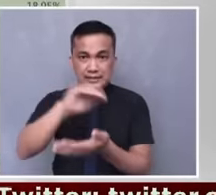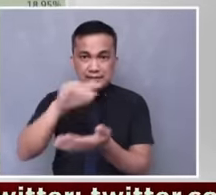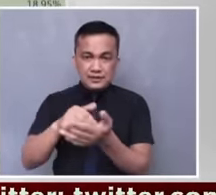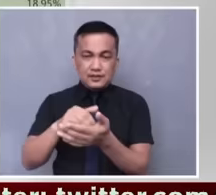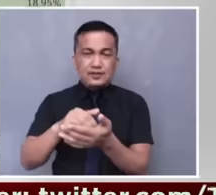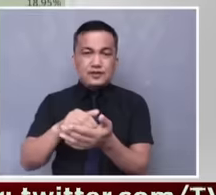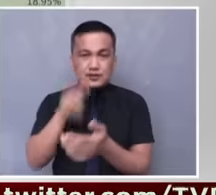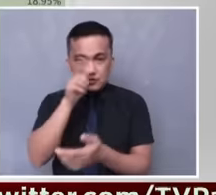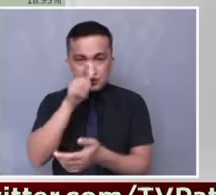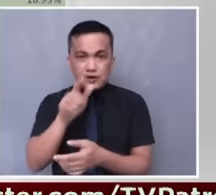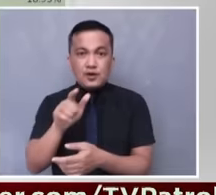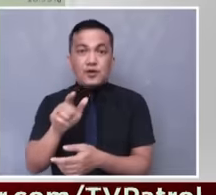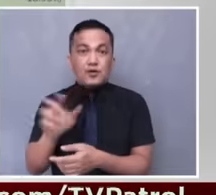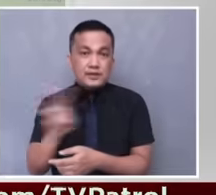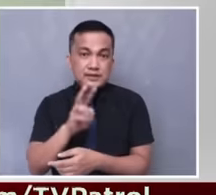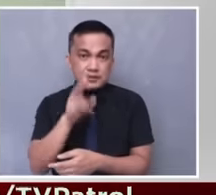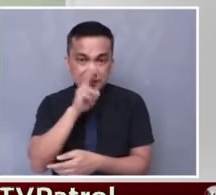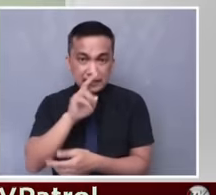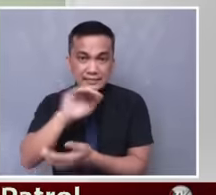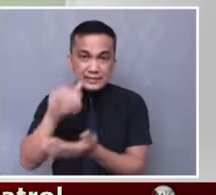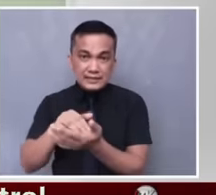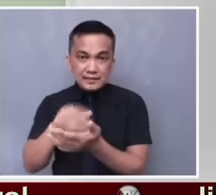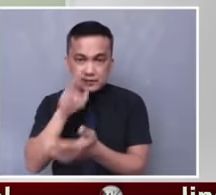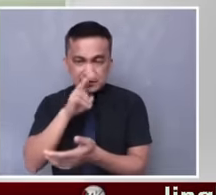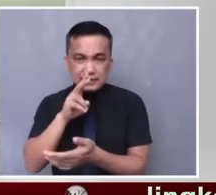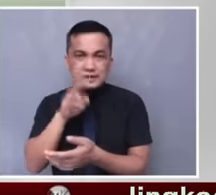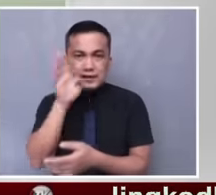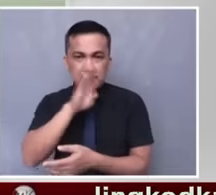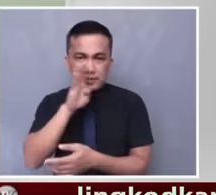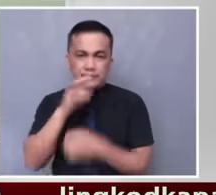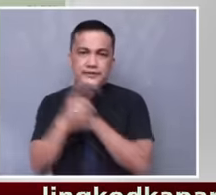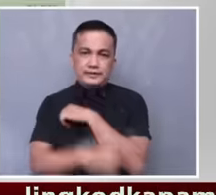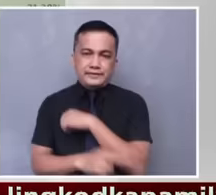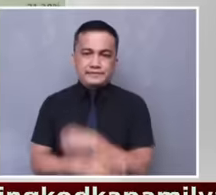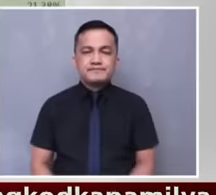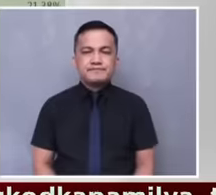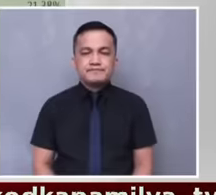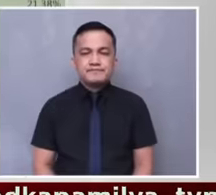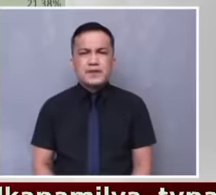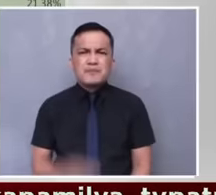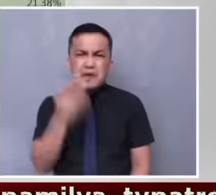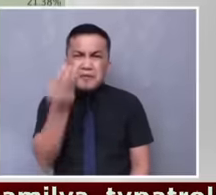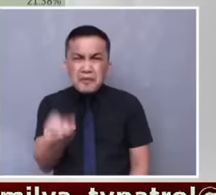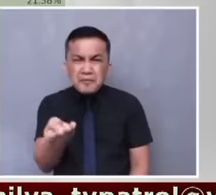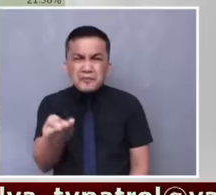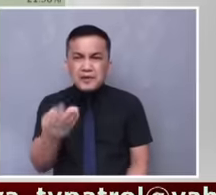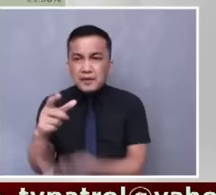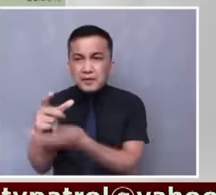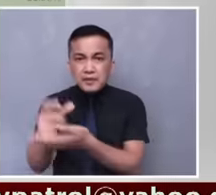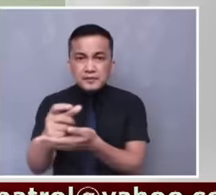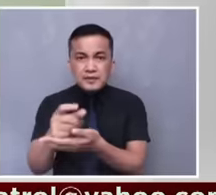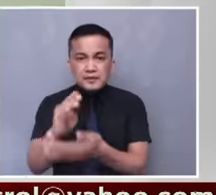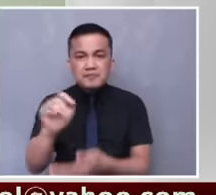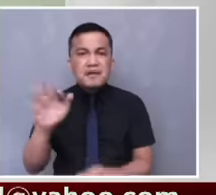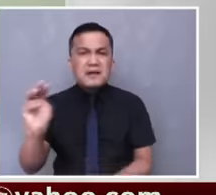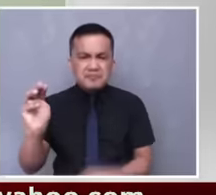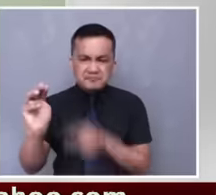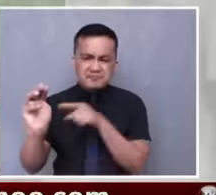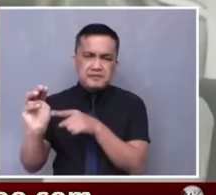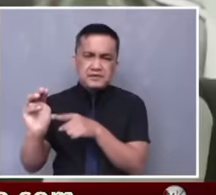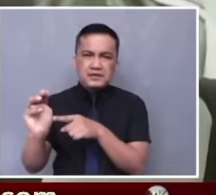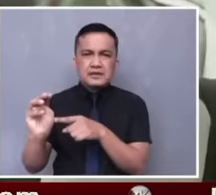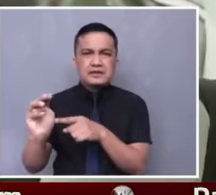Visayas, Central Visayas at Bicol Region. Isa naman sa pinakakaunting naibakuna ang BARM. Vaccine preference ang